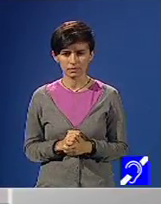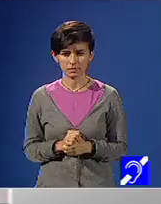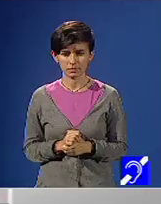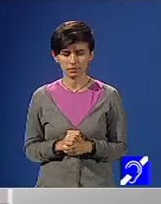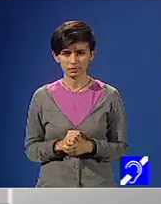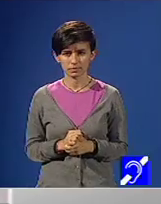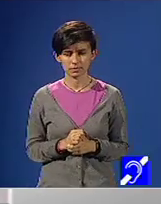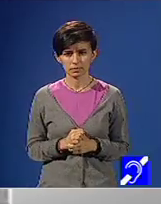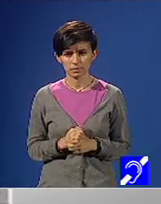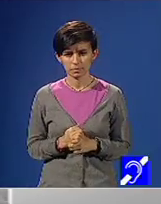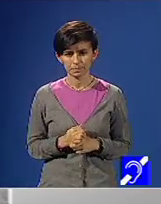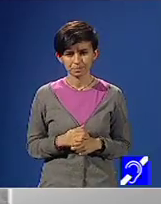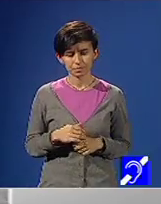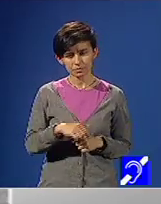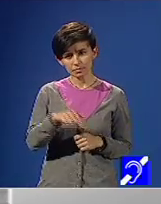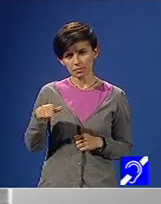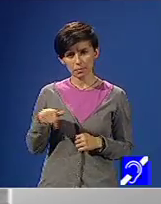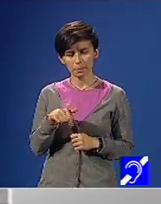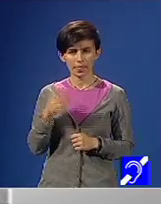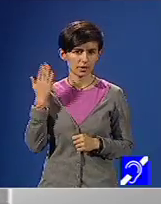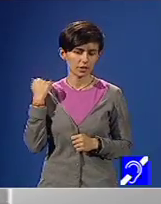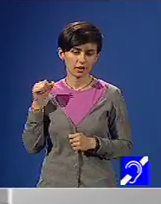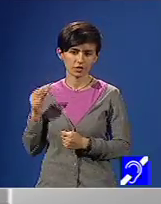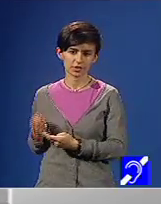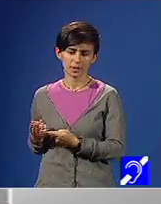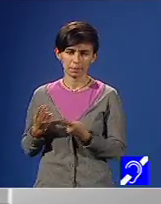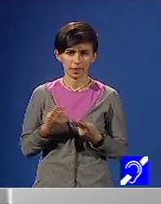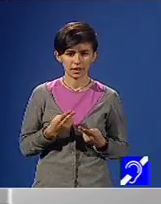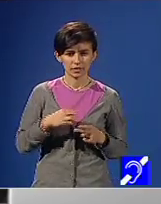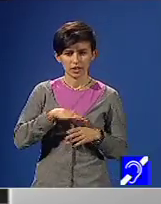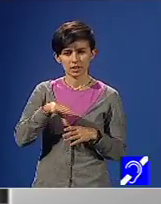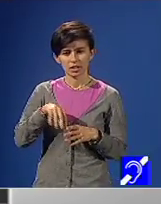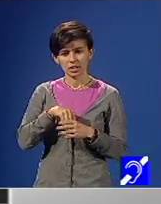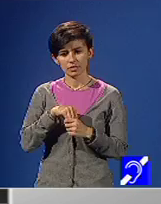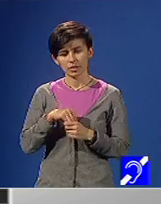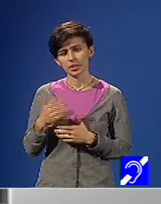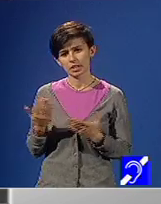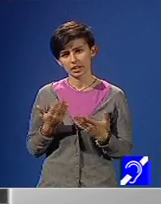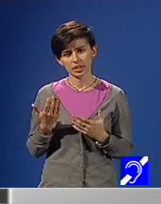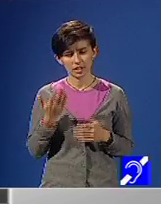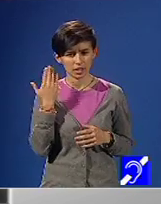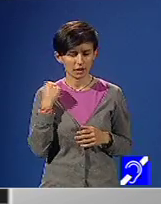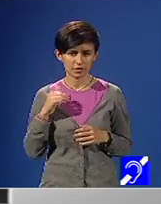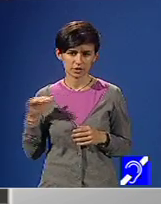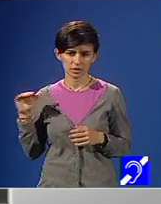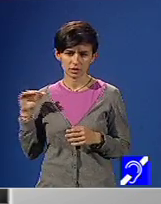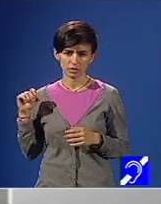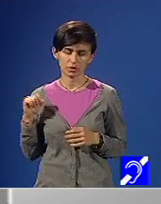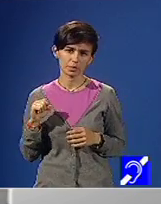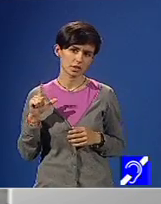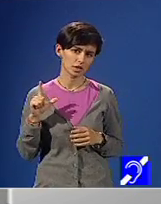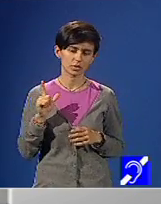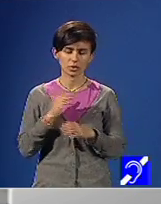Din partea noastră erau invitate familii în care exista un copil sau doi